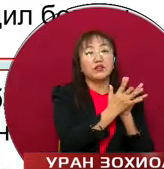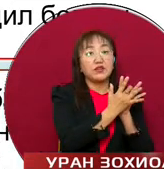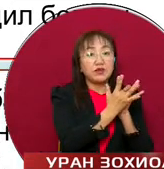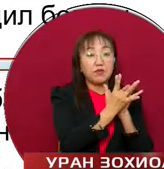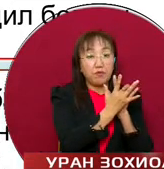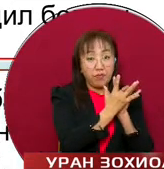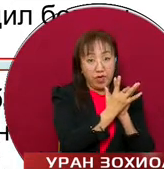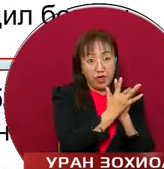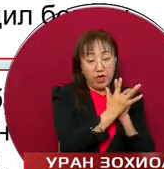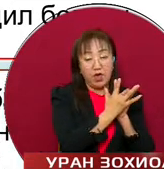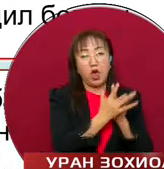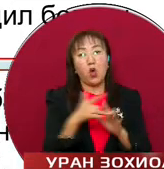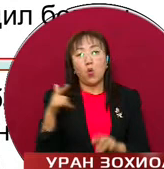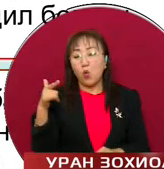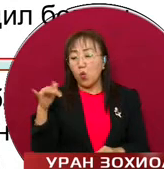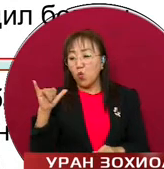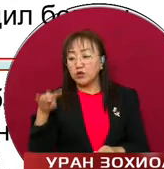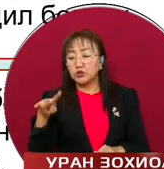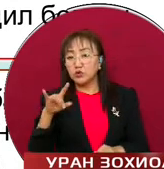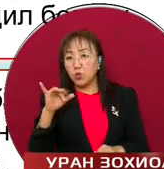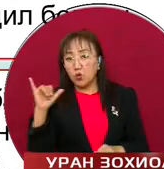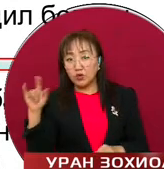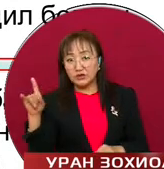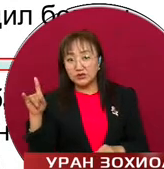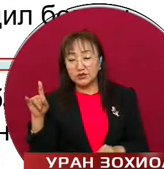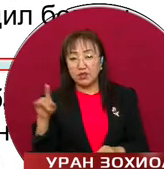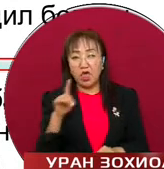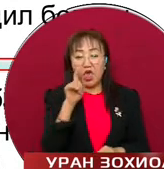Тэмээний байдлыг хэлбрээр нь